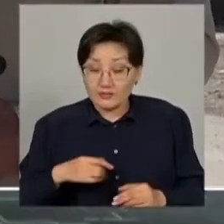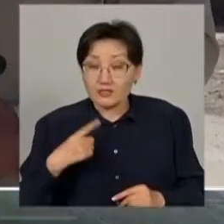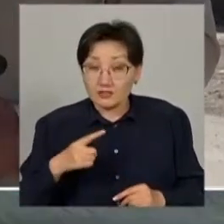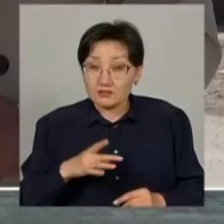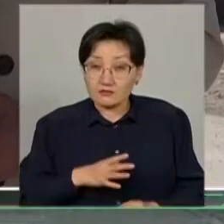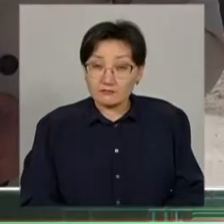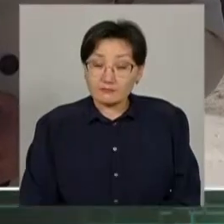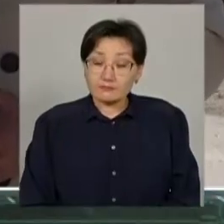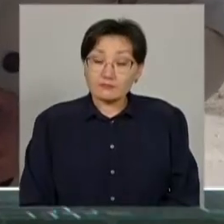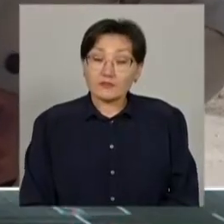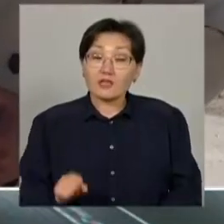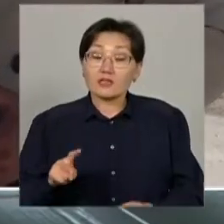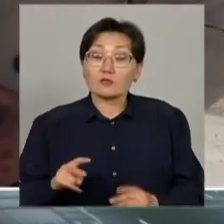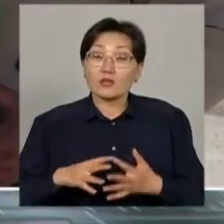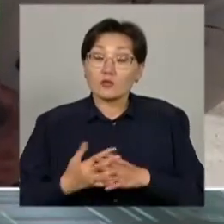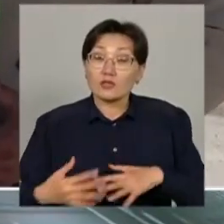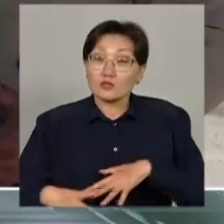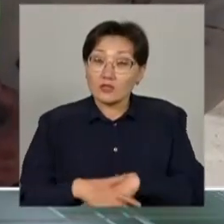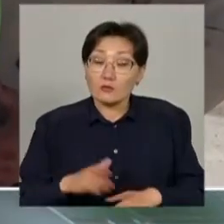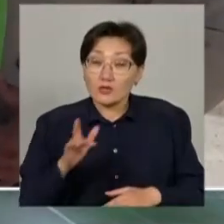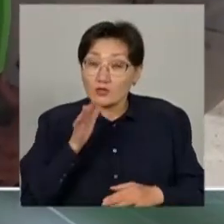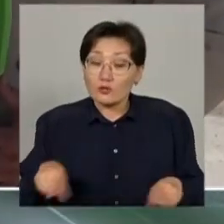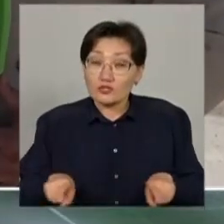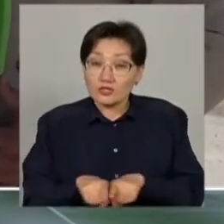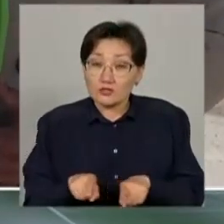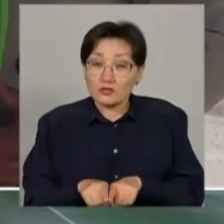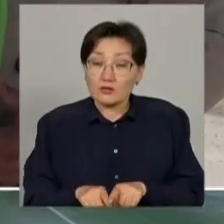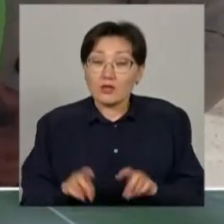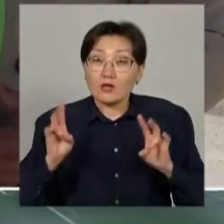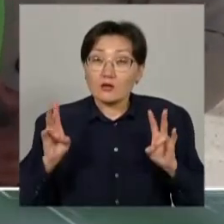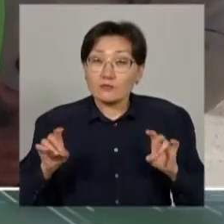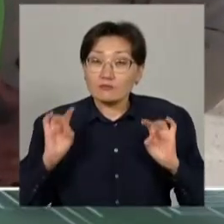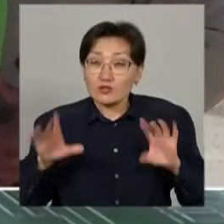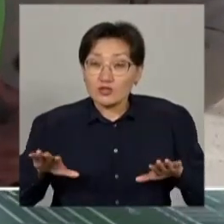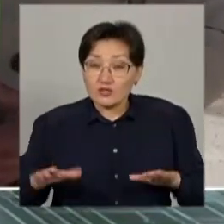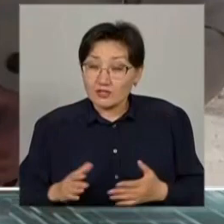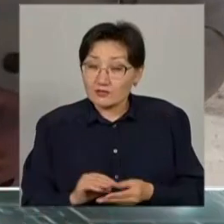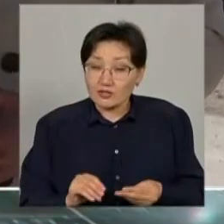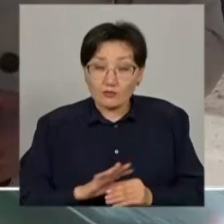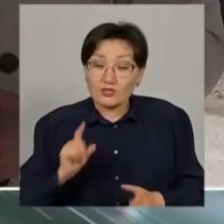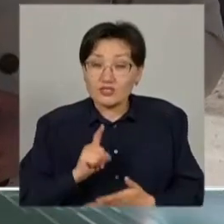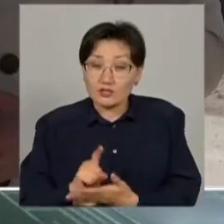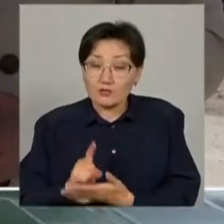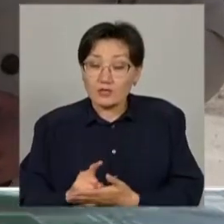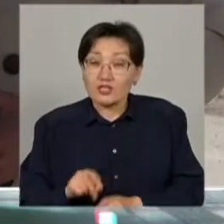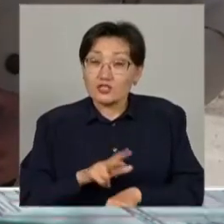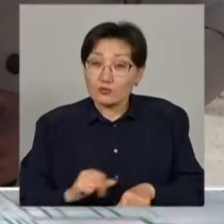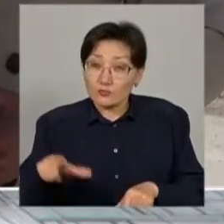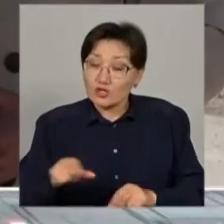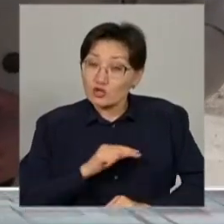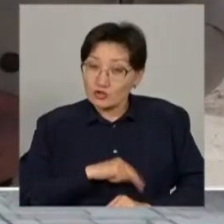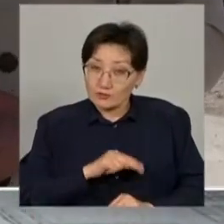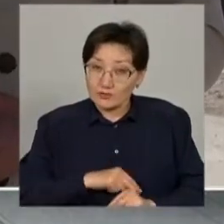берді. Ал ауыл адамдары алдағы уақытта бұндай оқыс жағдай қайталанбас үшін міндетті түрде учаскелік полиция